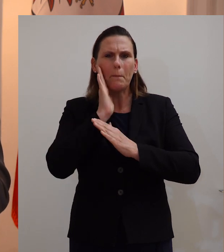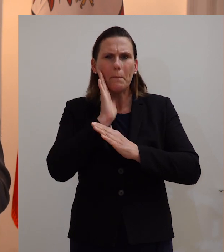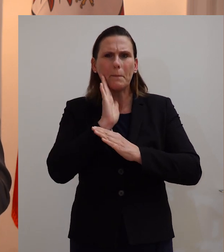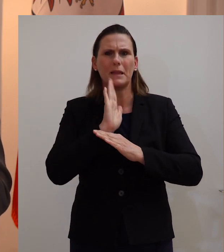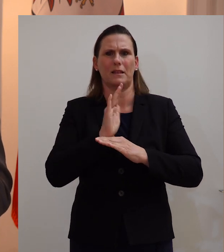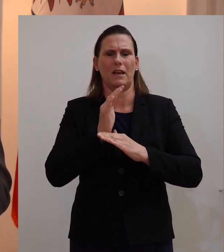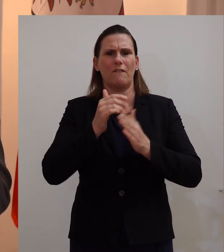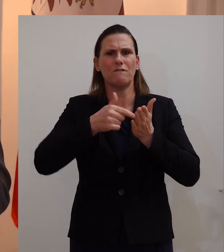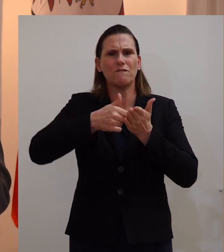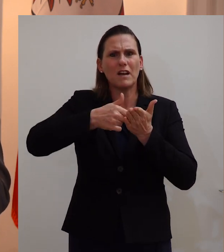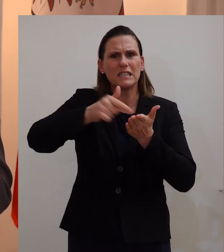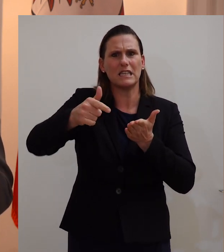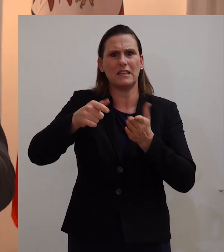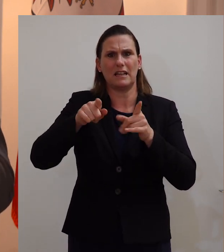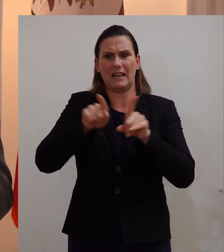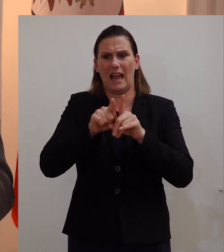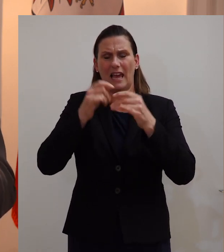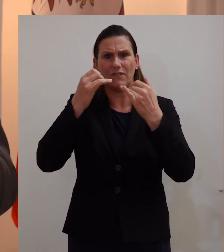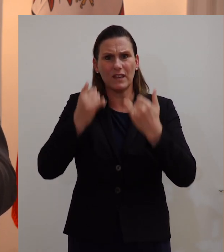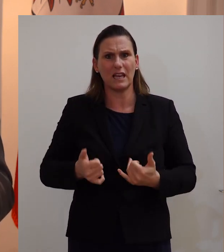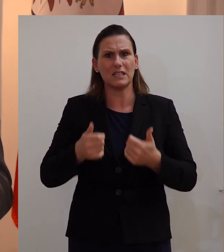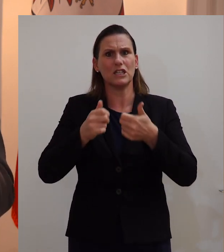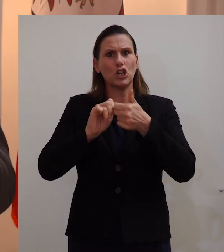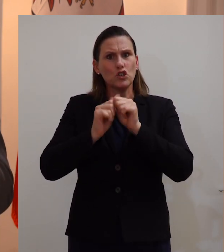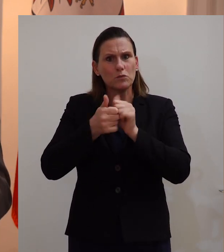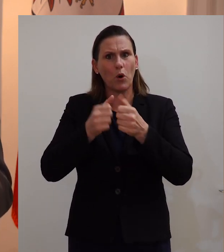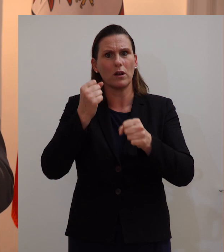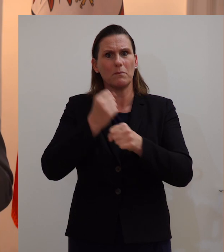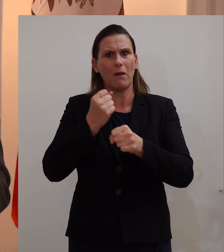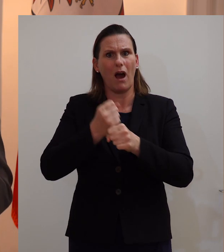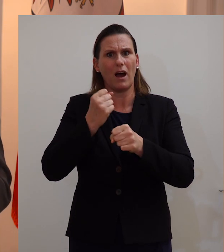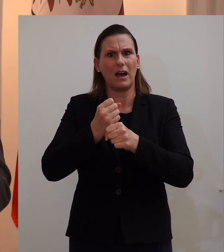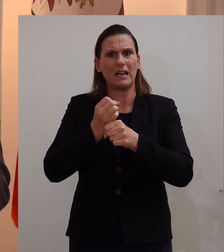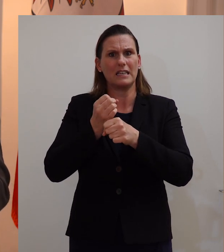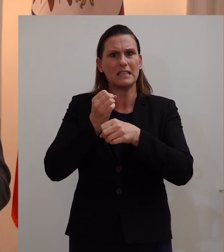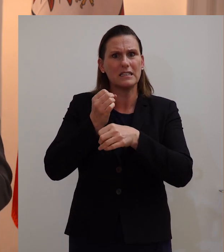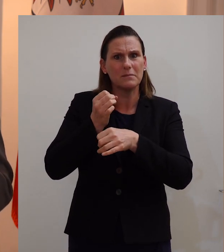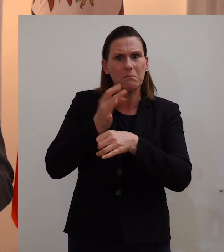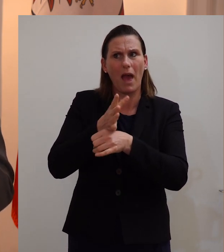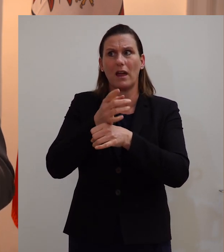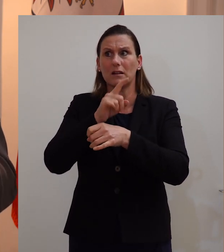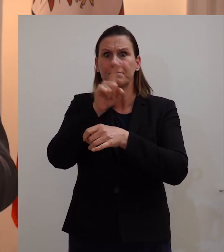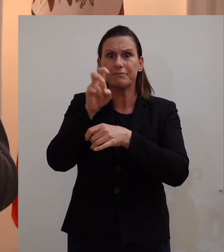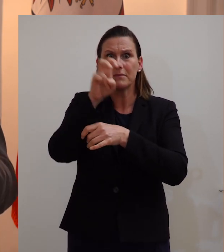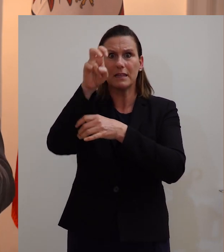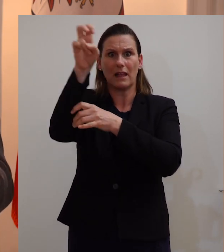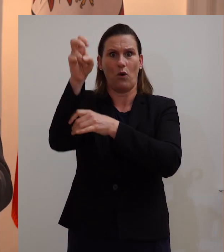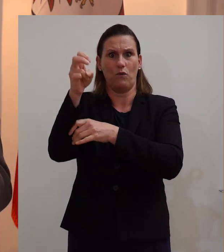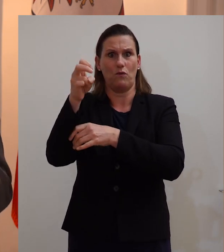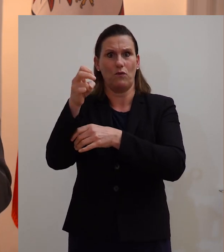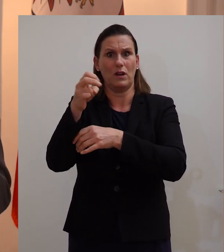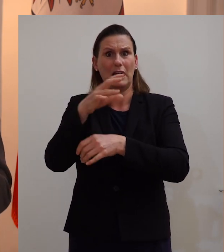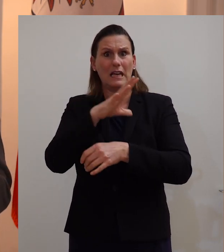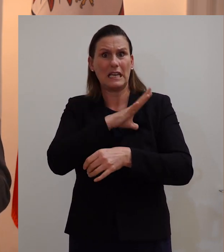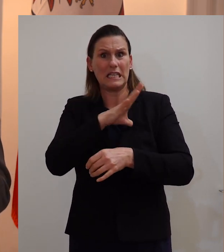Sie bitte wie schon bisher auf die Sportausübung im alpinen Gelände. Das Verletzungsrisiko